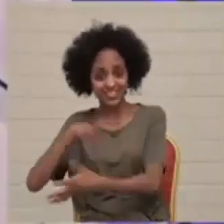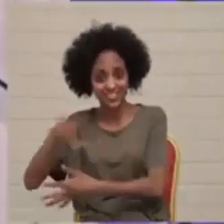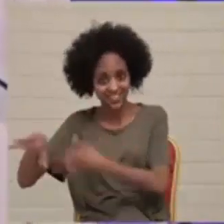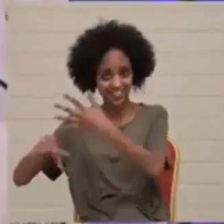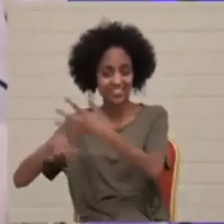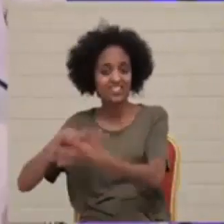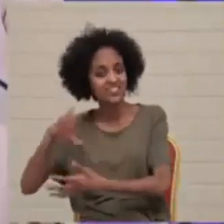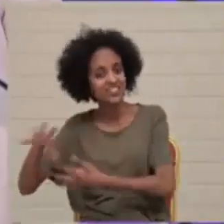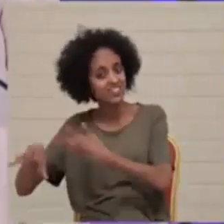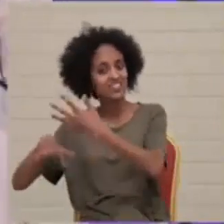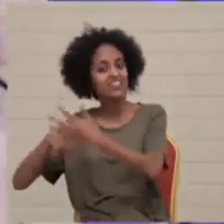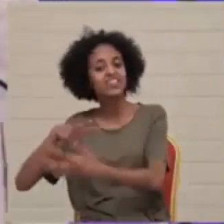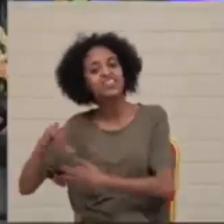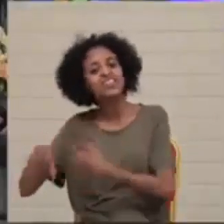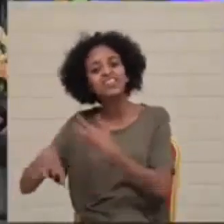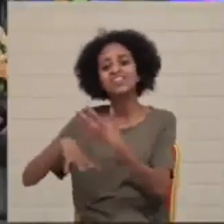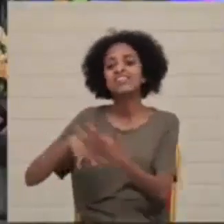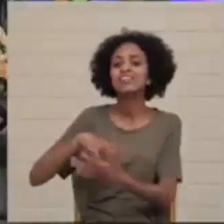ተናወጥ